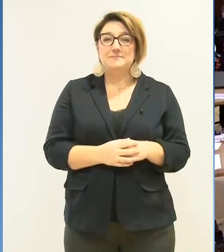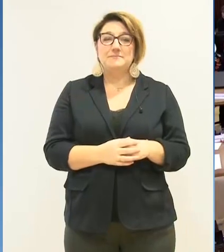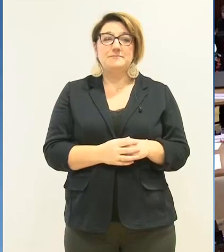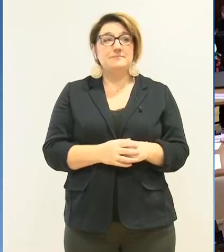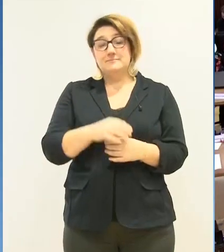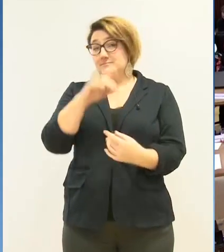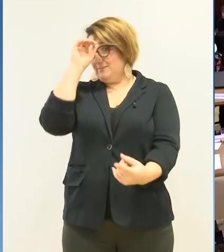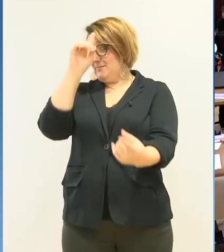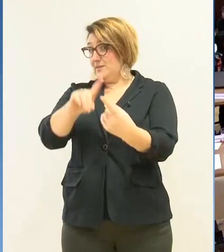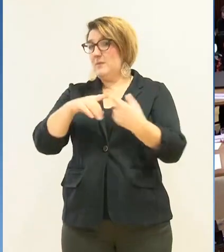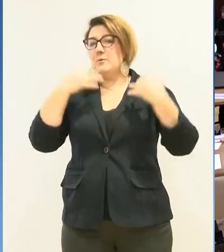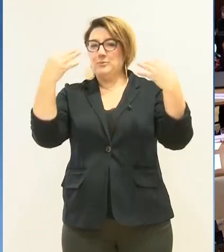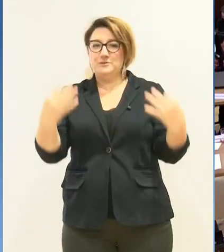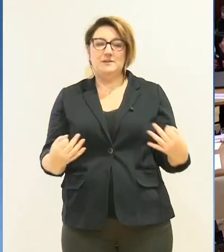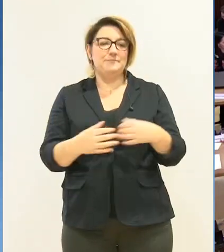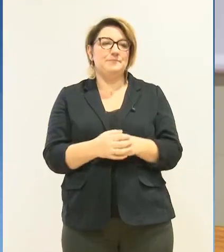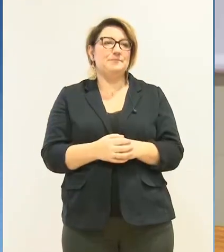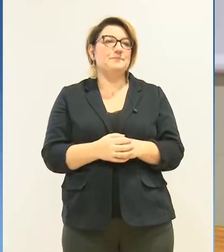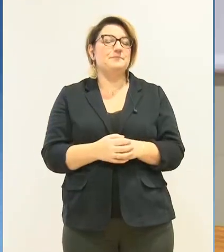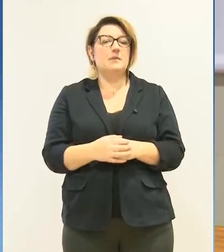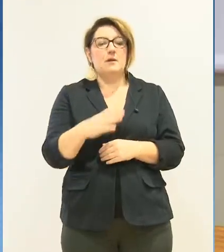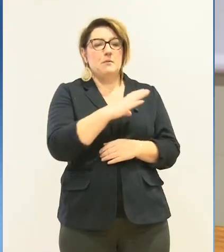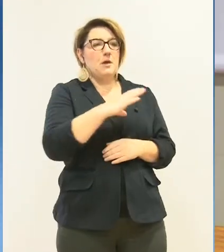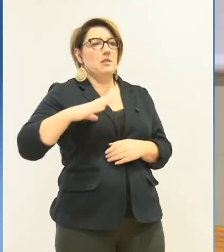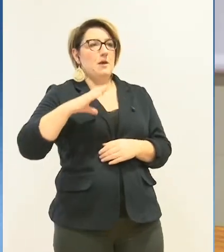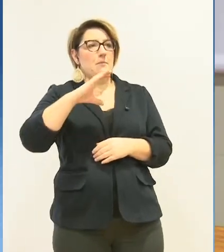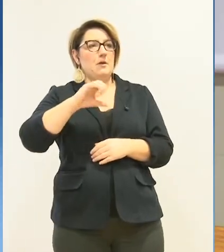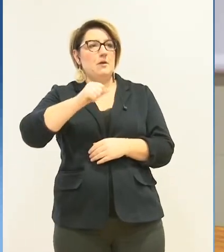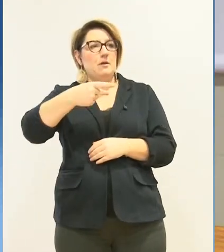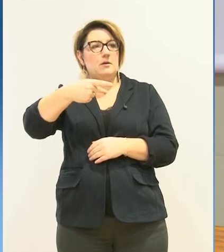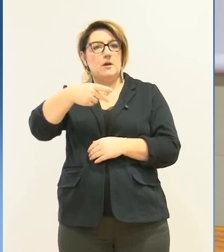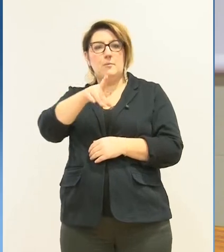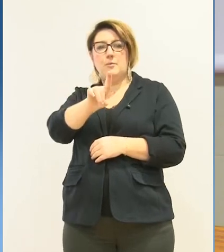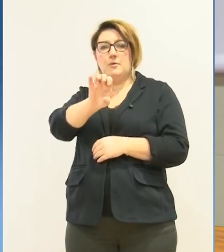budget madame mccabe de pondre si vous pouvez faire l'appel